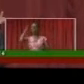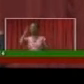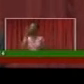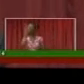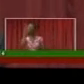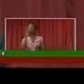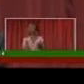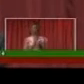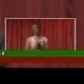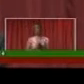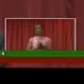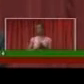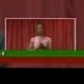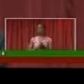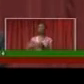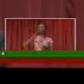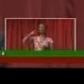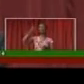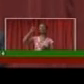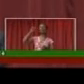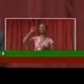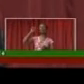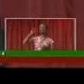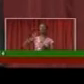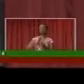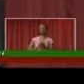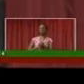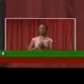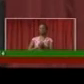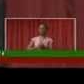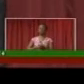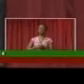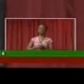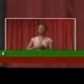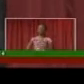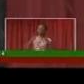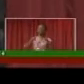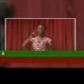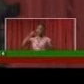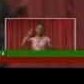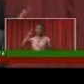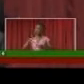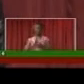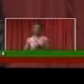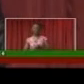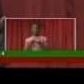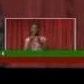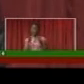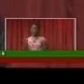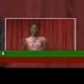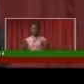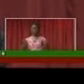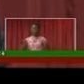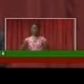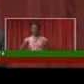Tu demandes à Dieu de t'expliquer. Dieu peut faire comme il a fait pour le livre éthiopien, t'envoyer un